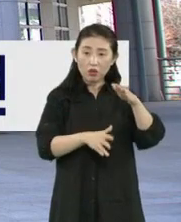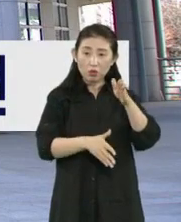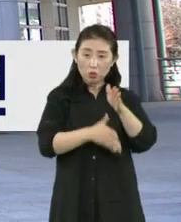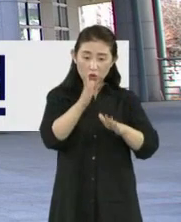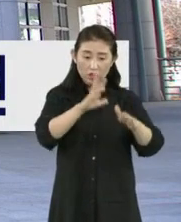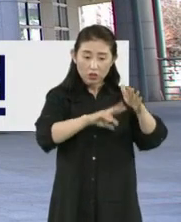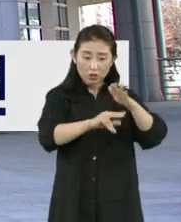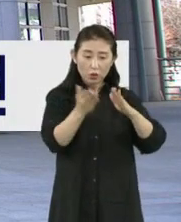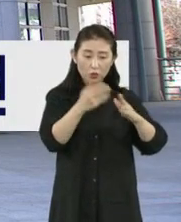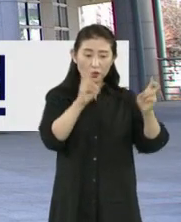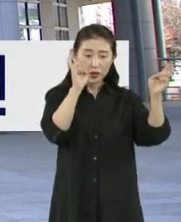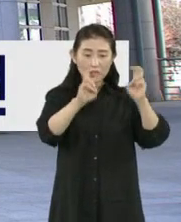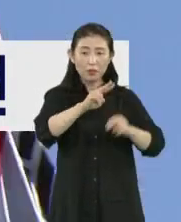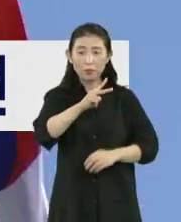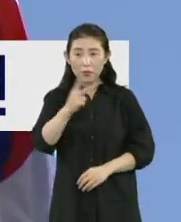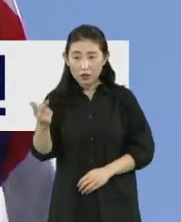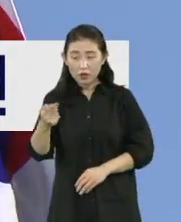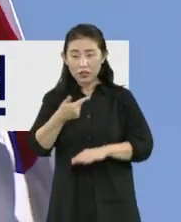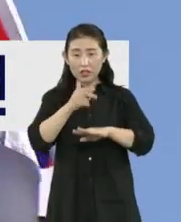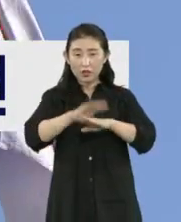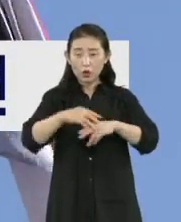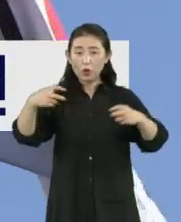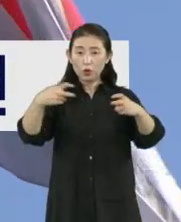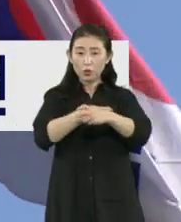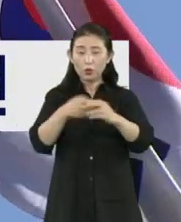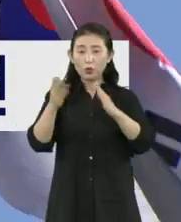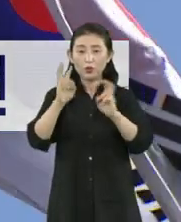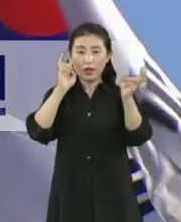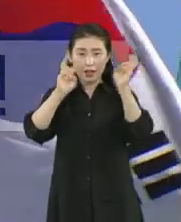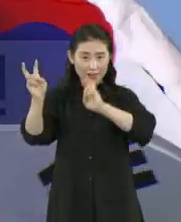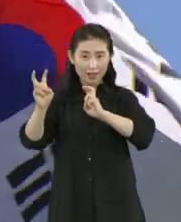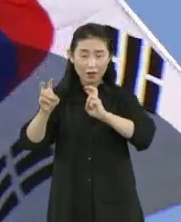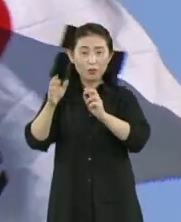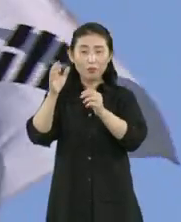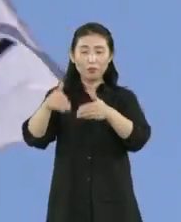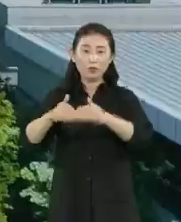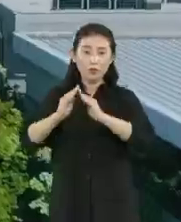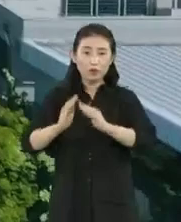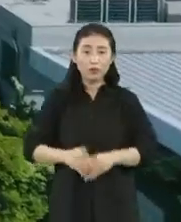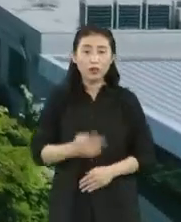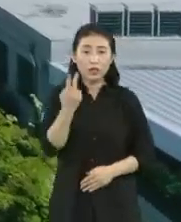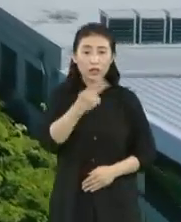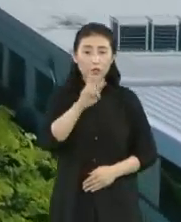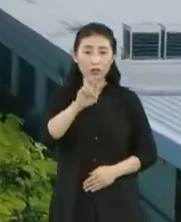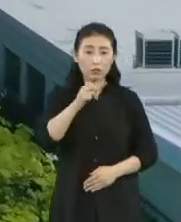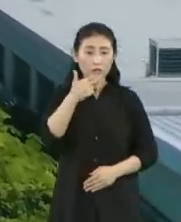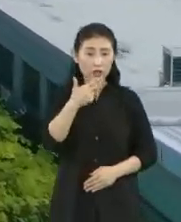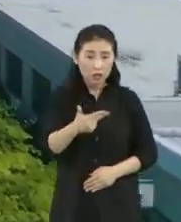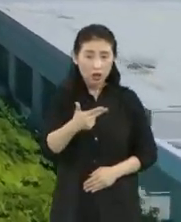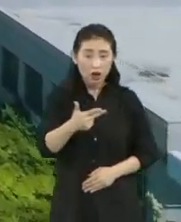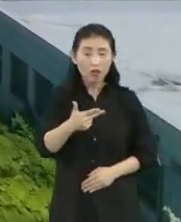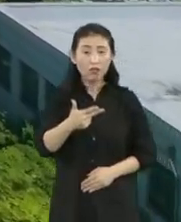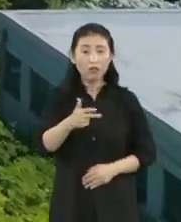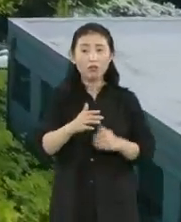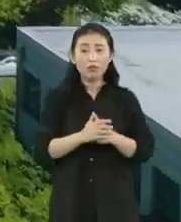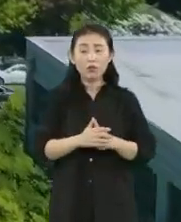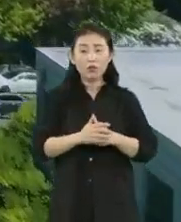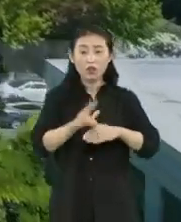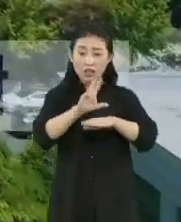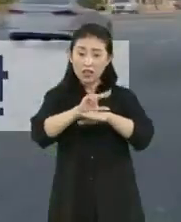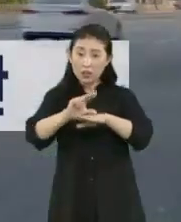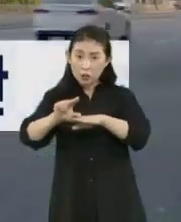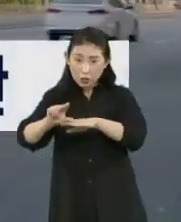대전도시철도공사를 대전교통공사로 확대 개편해 문을 엽니다. 교통공사는 2027년 운행 목표인